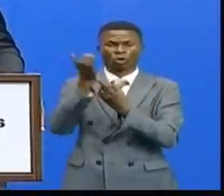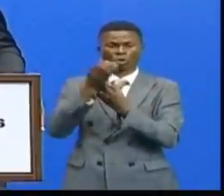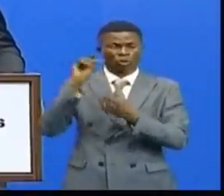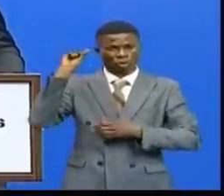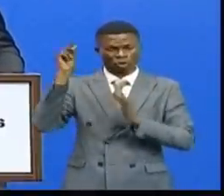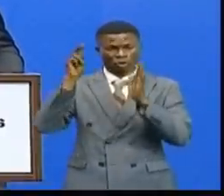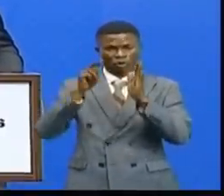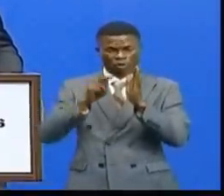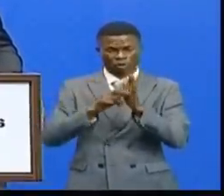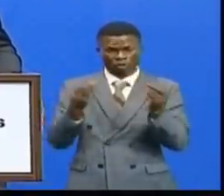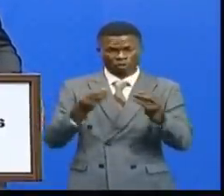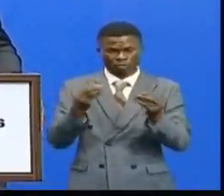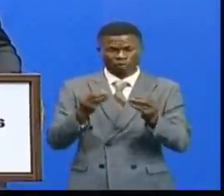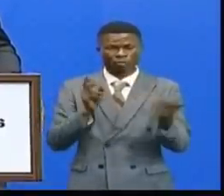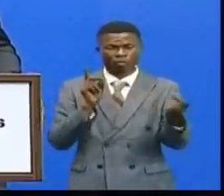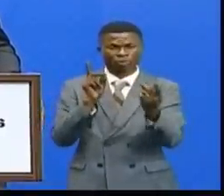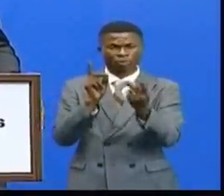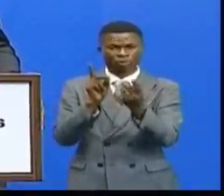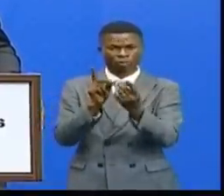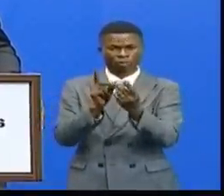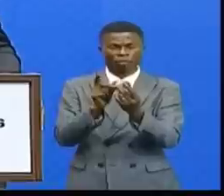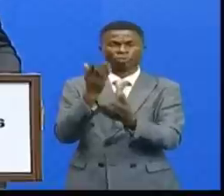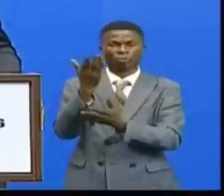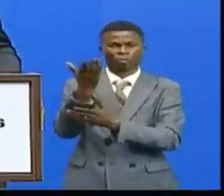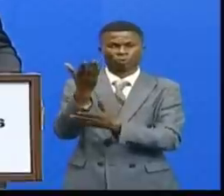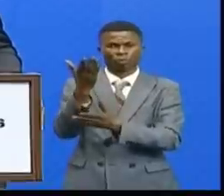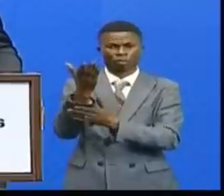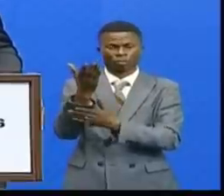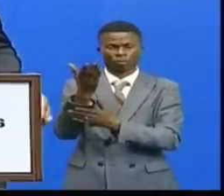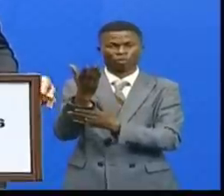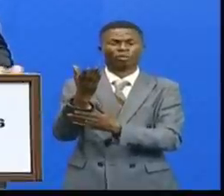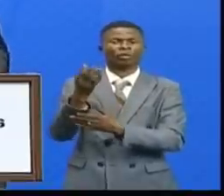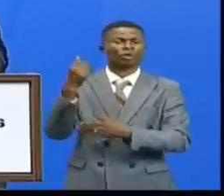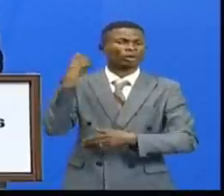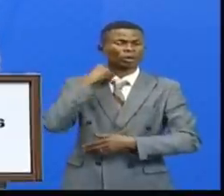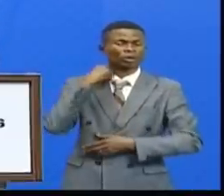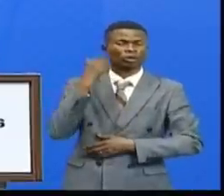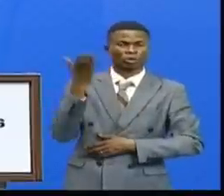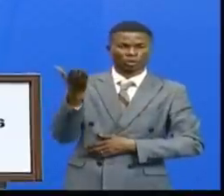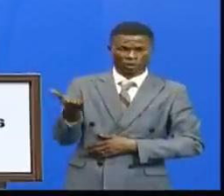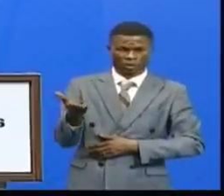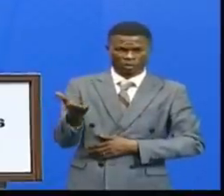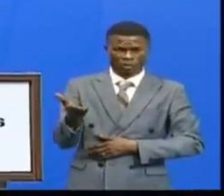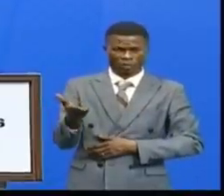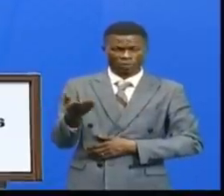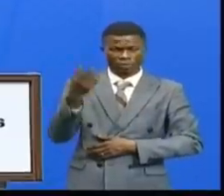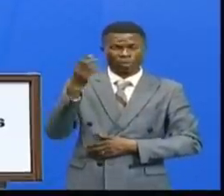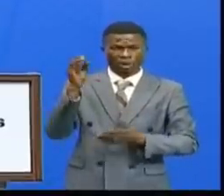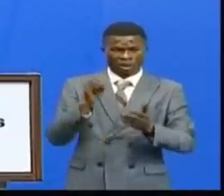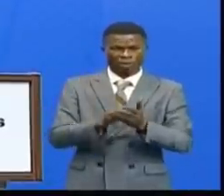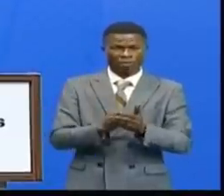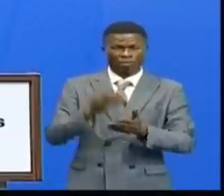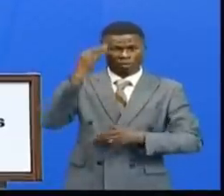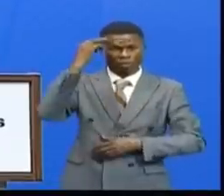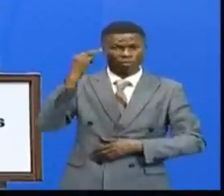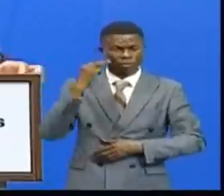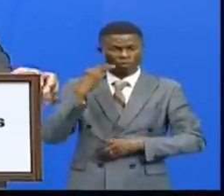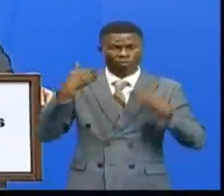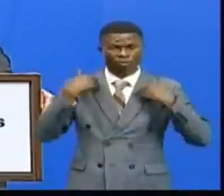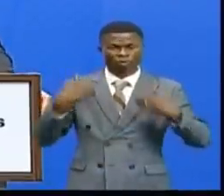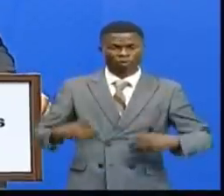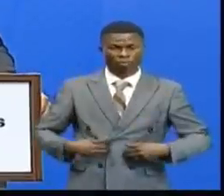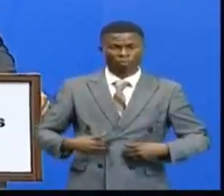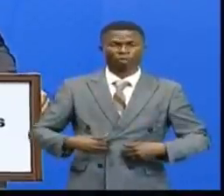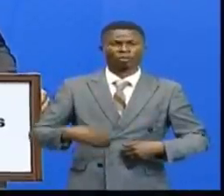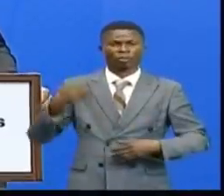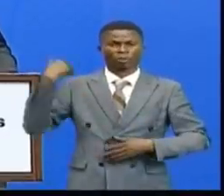gouvernement afin de rencontrer les revendications du secteur. En outre, le ministre de la Santé